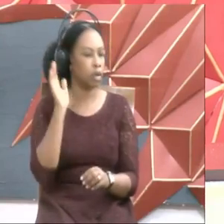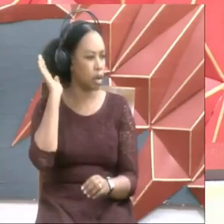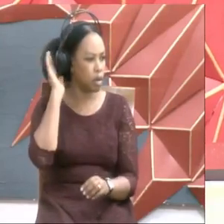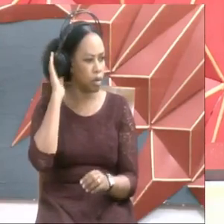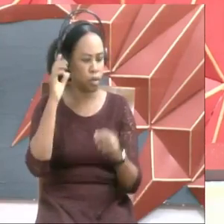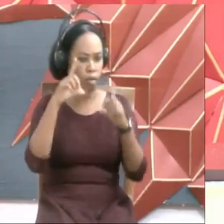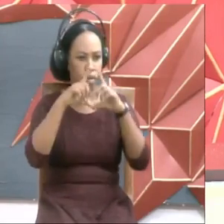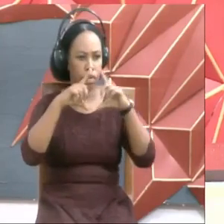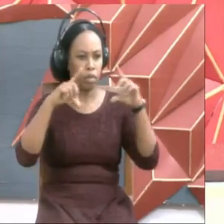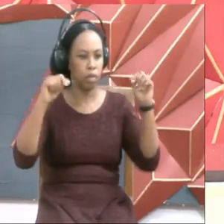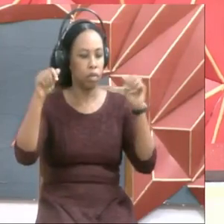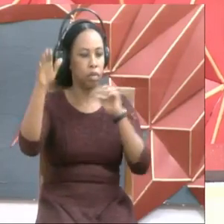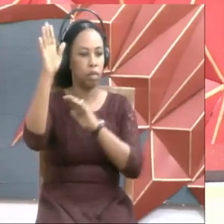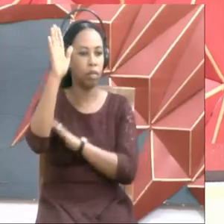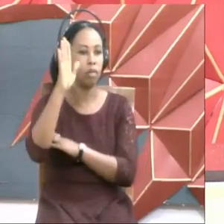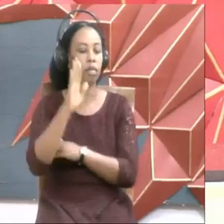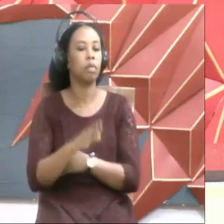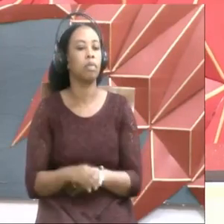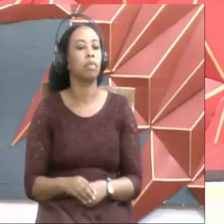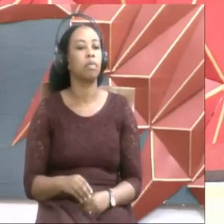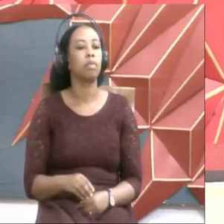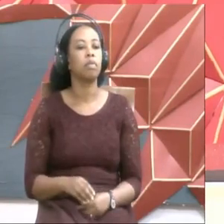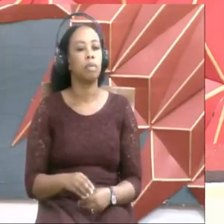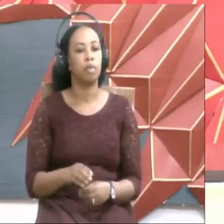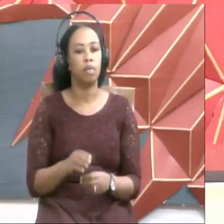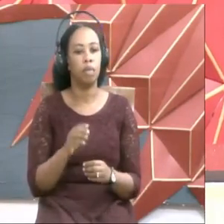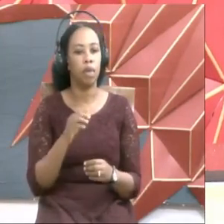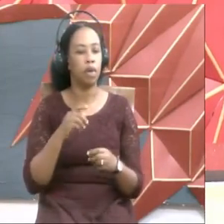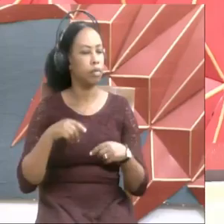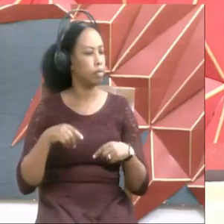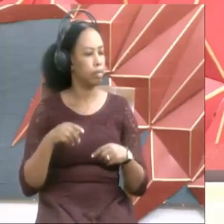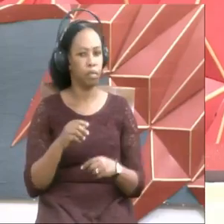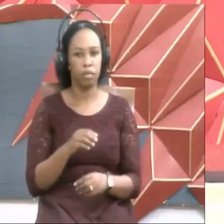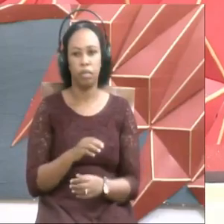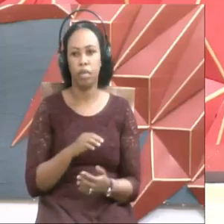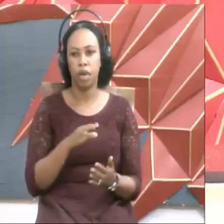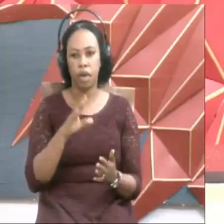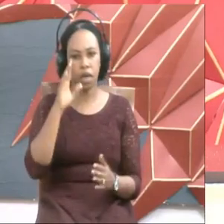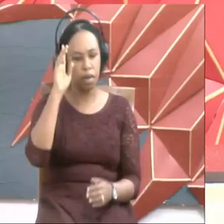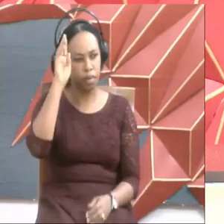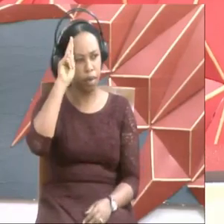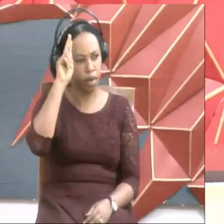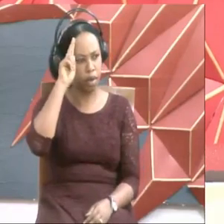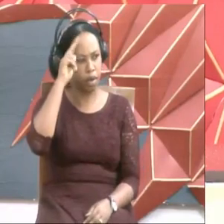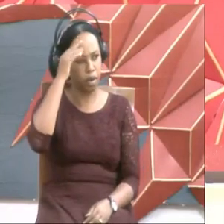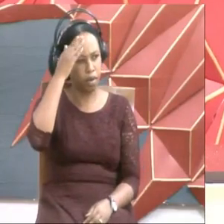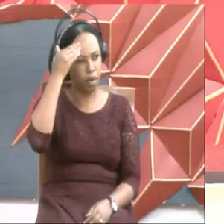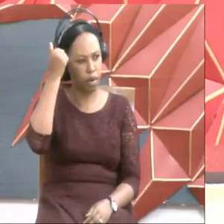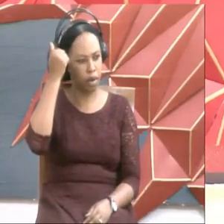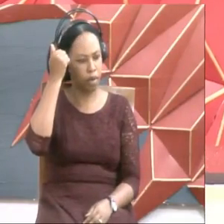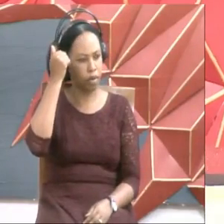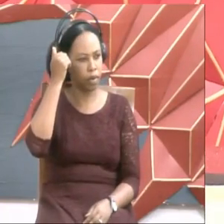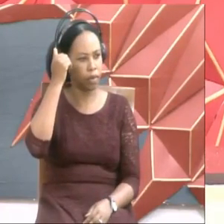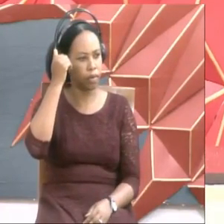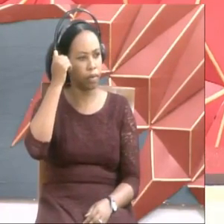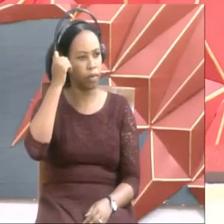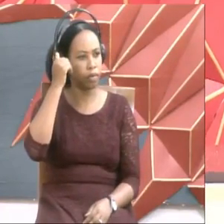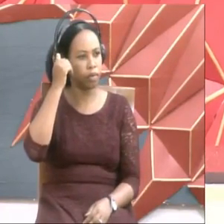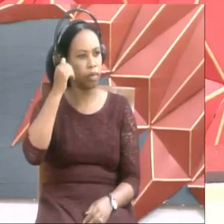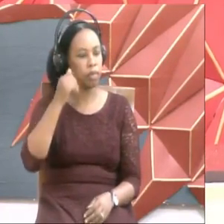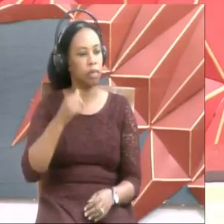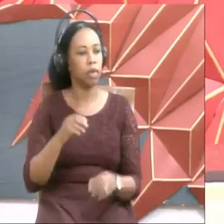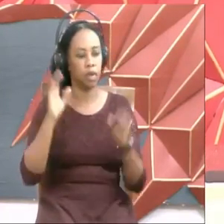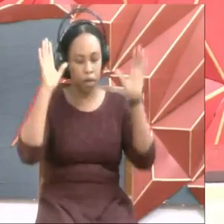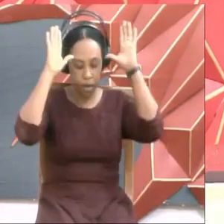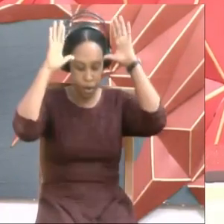bakayamenya bakayasobanukirwa abo ni bo bana banjye kandi ngo intama zanjye muri Yohana zumva